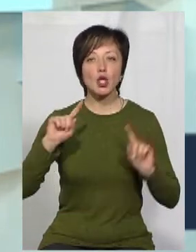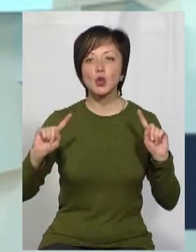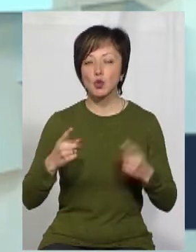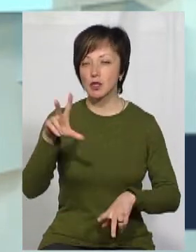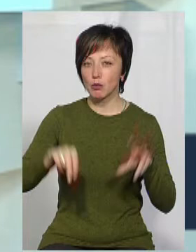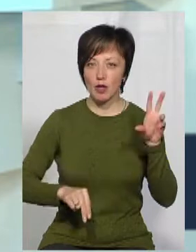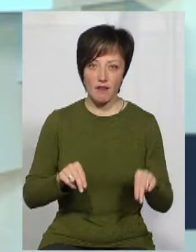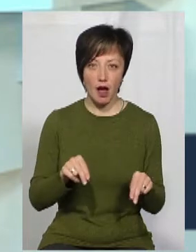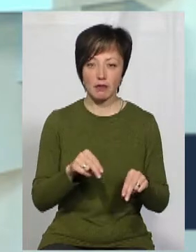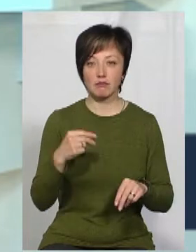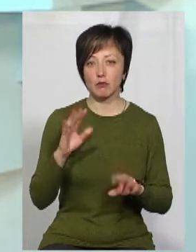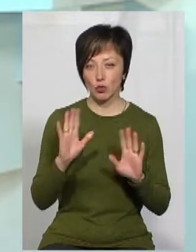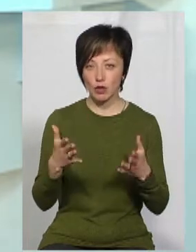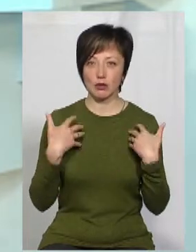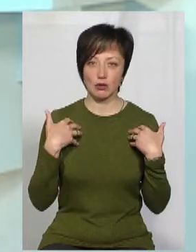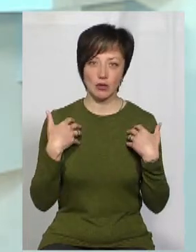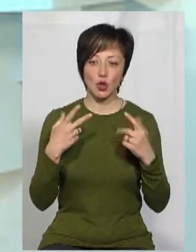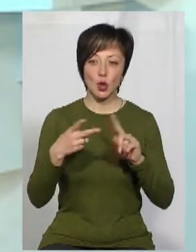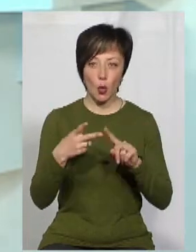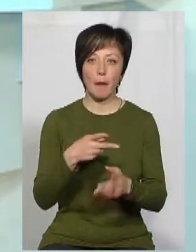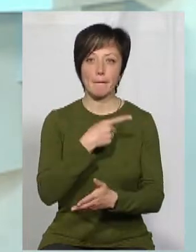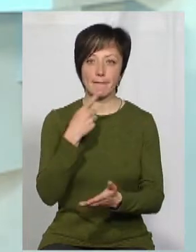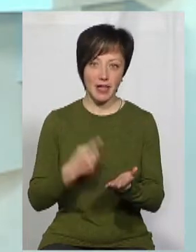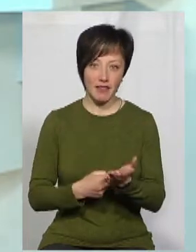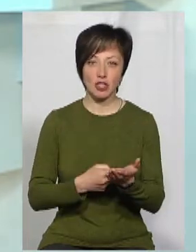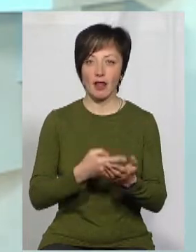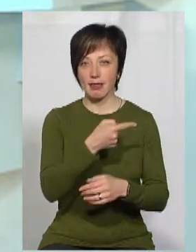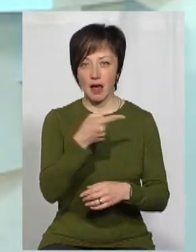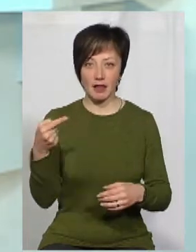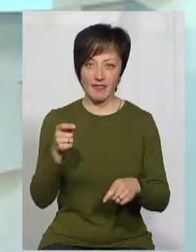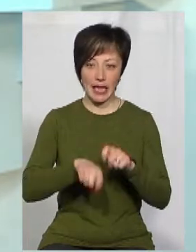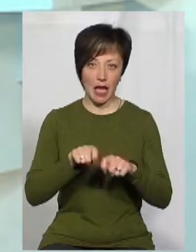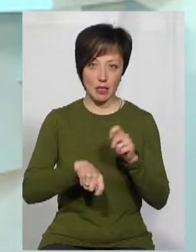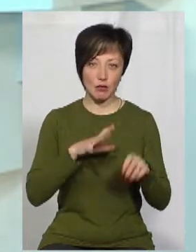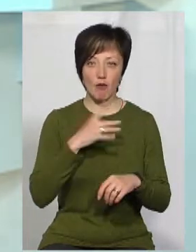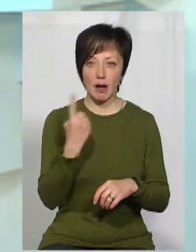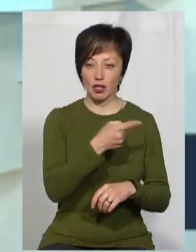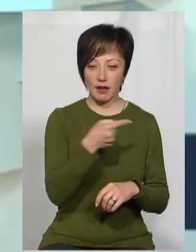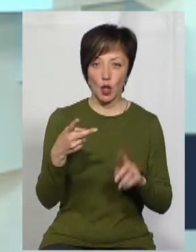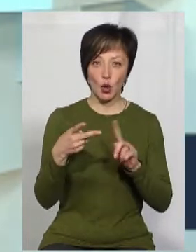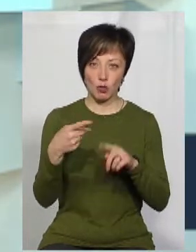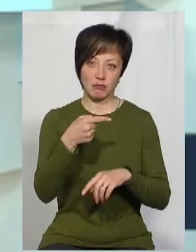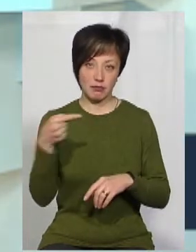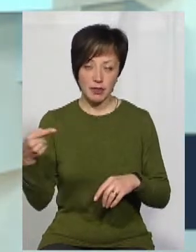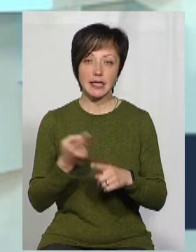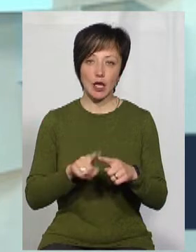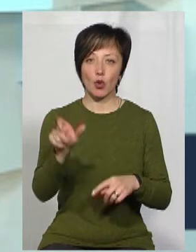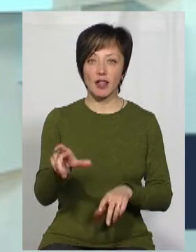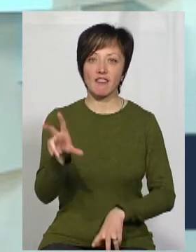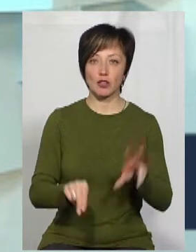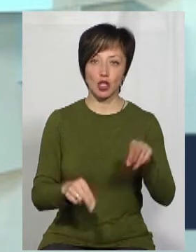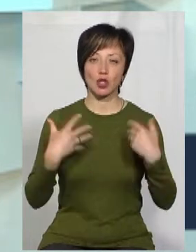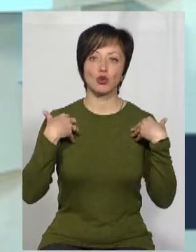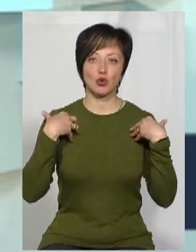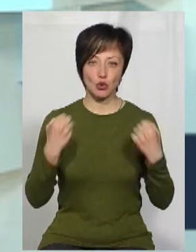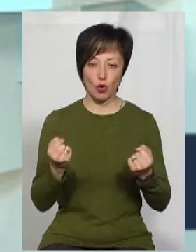сподіваюся, що з дня на день по одному з них вже буде другий підтверджений негативний тест, бо перший був негативний. Ну і, власне, ця людина вже буде